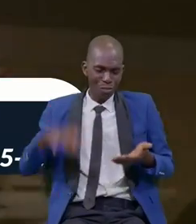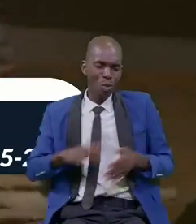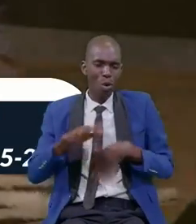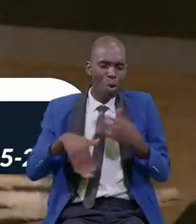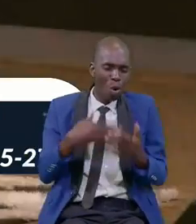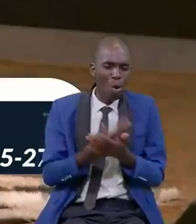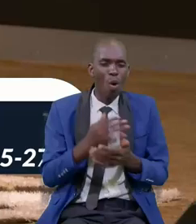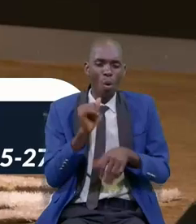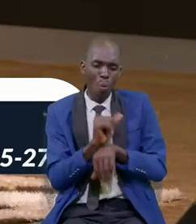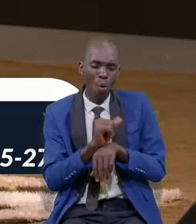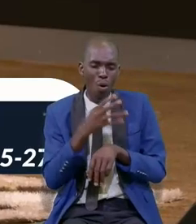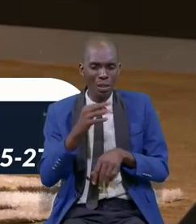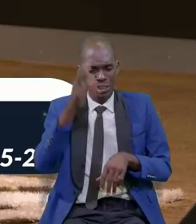Et